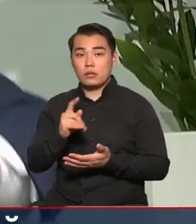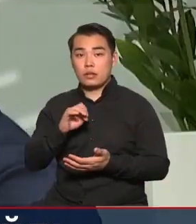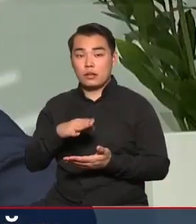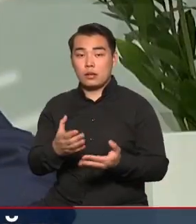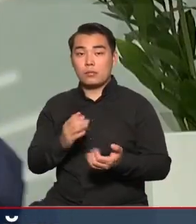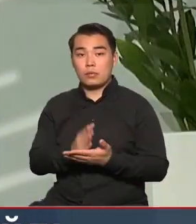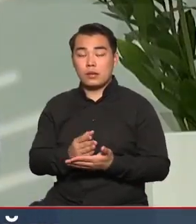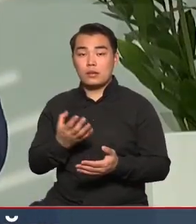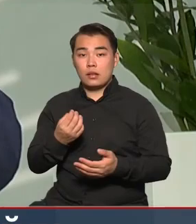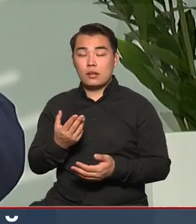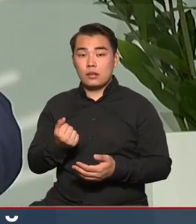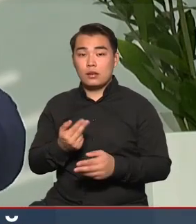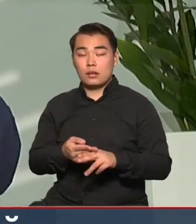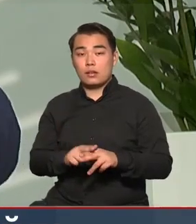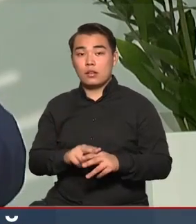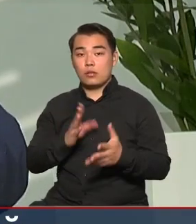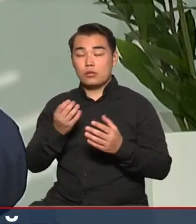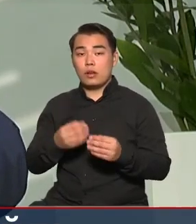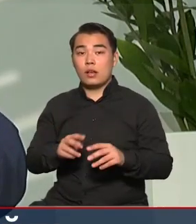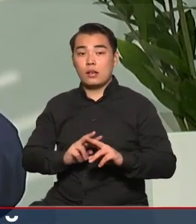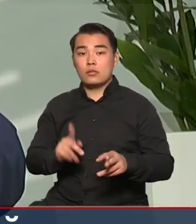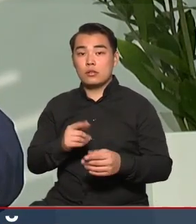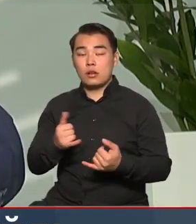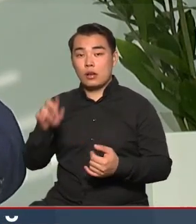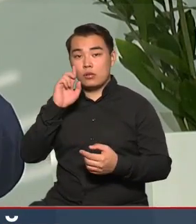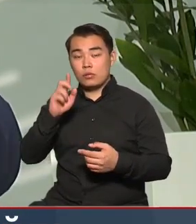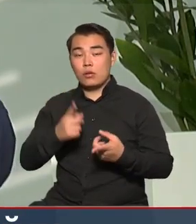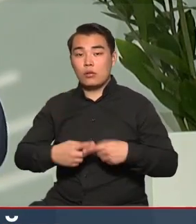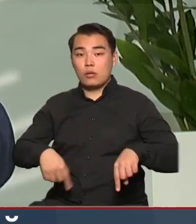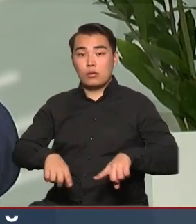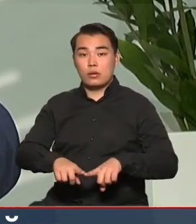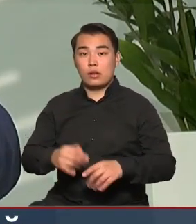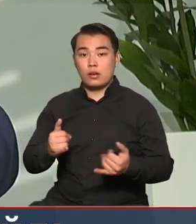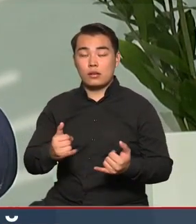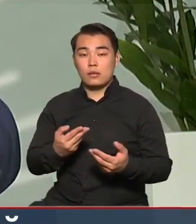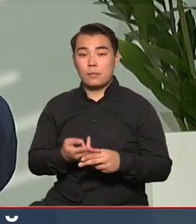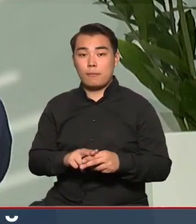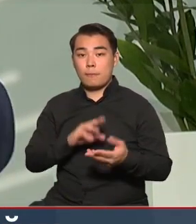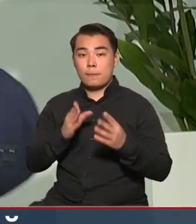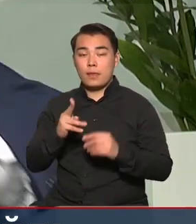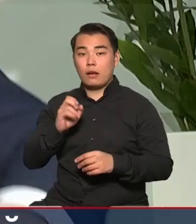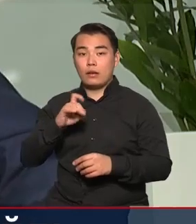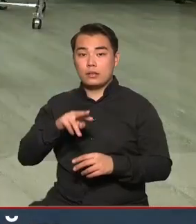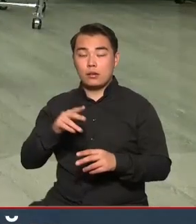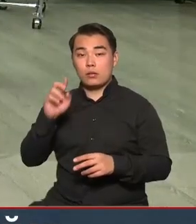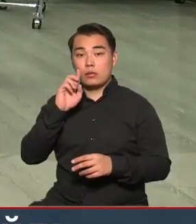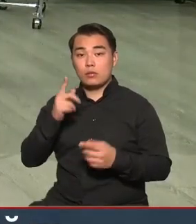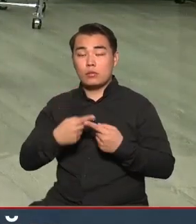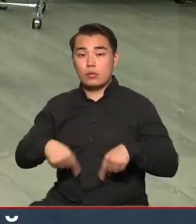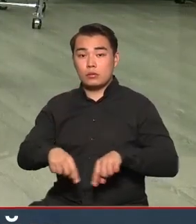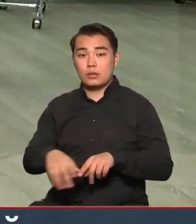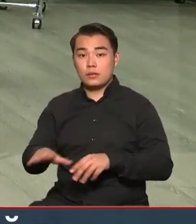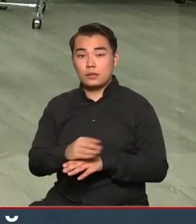алады. Сонымен бірге мемлекеттік органдар, мемлекеттік шенеуіктер және квазимемлекеттік органдардың